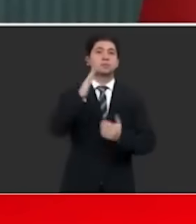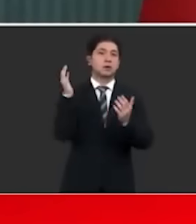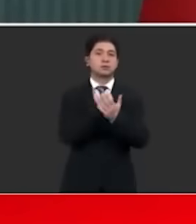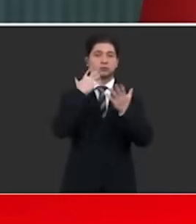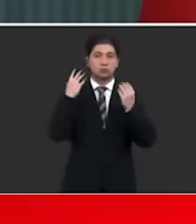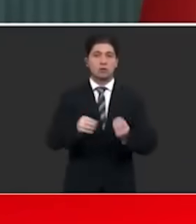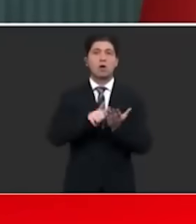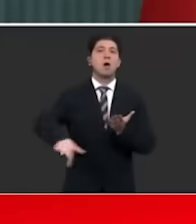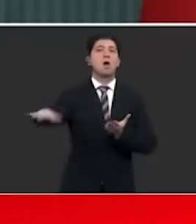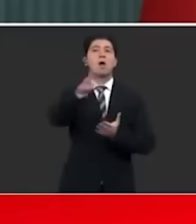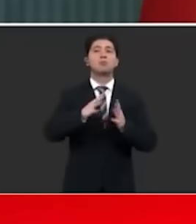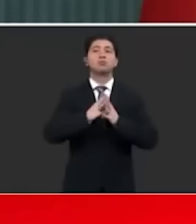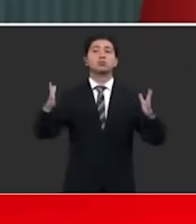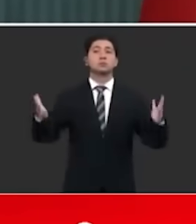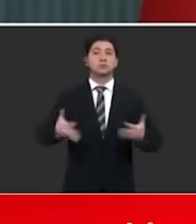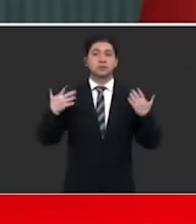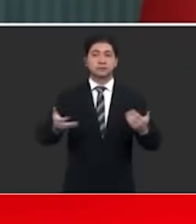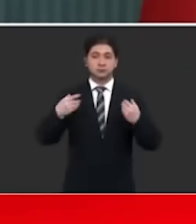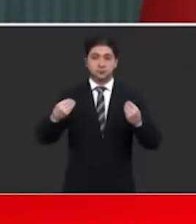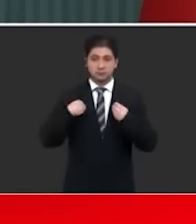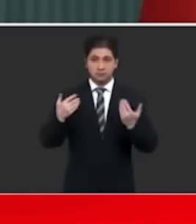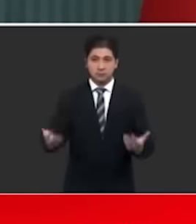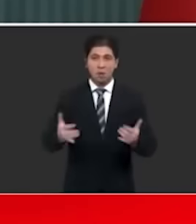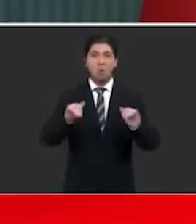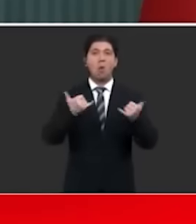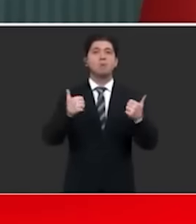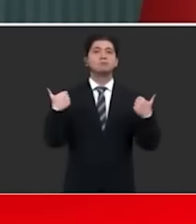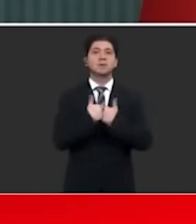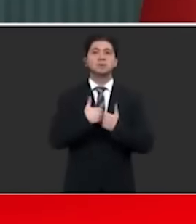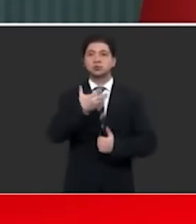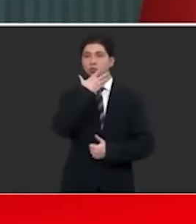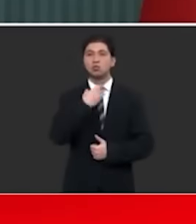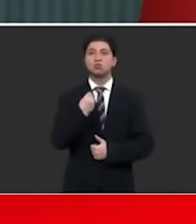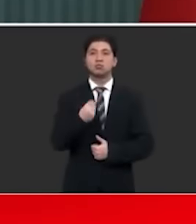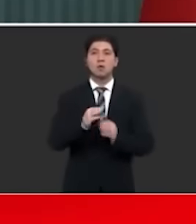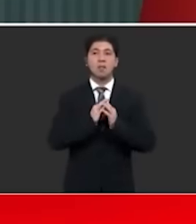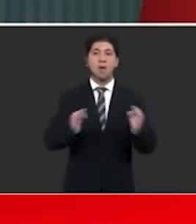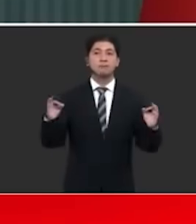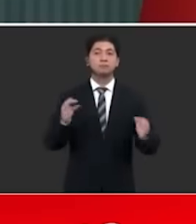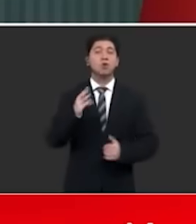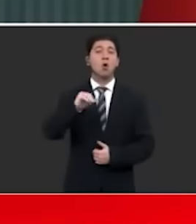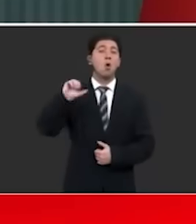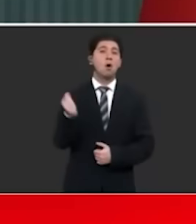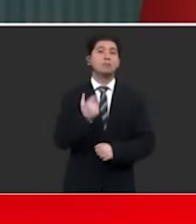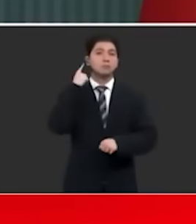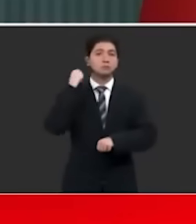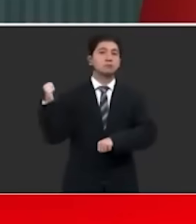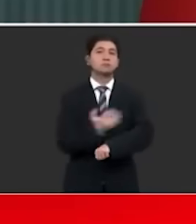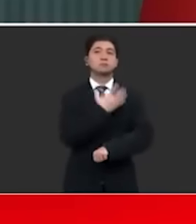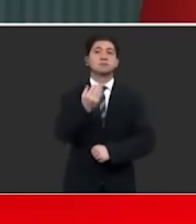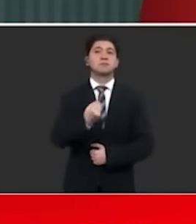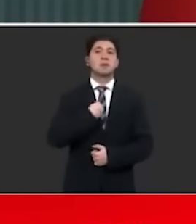hepimize hem büyük bir sevinç hem de oynadıkları oyunun güzelliğiyle tarifsiz bir gurur